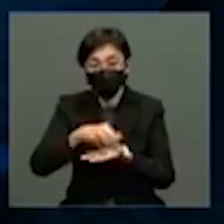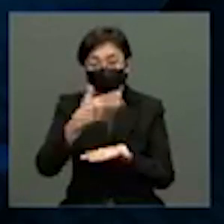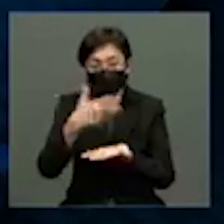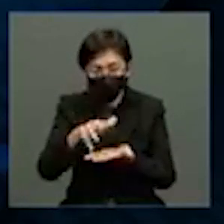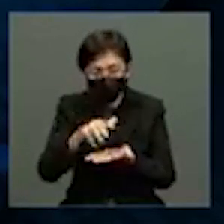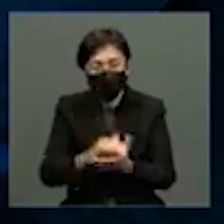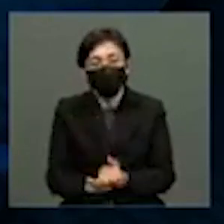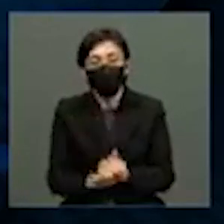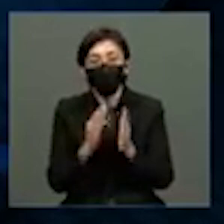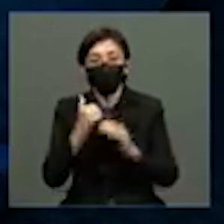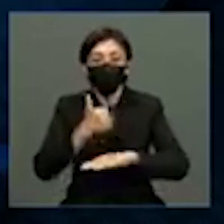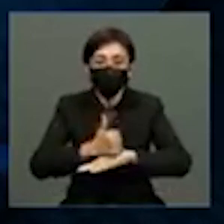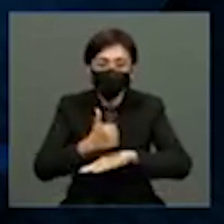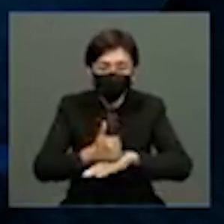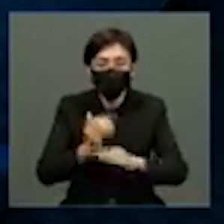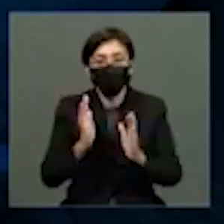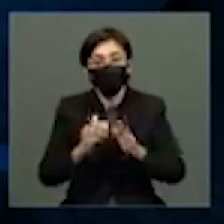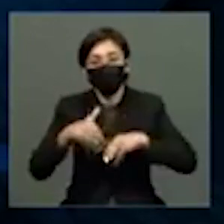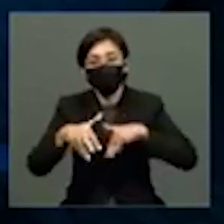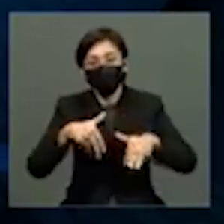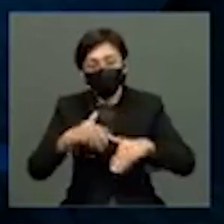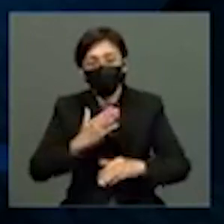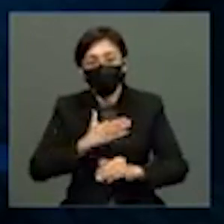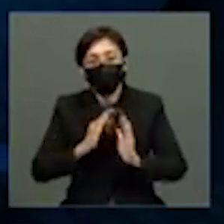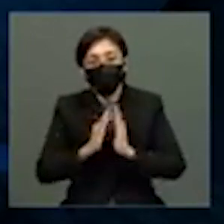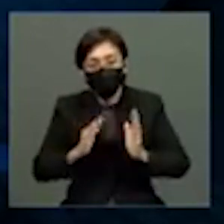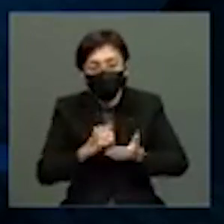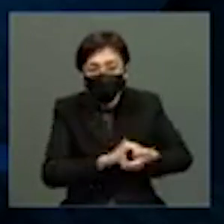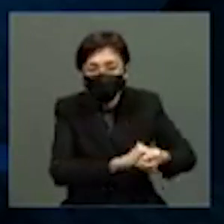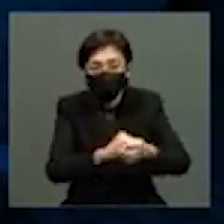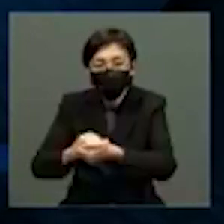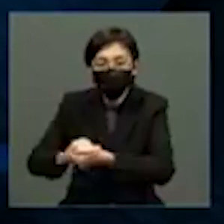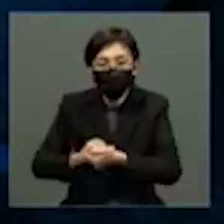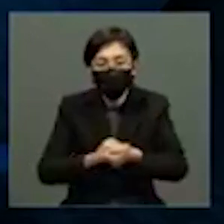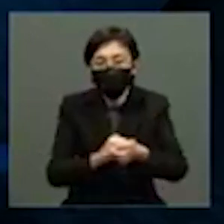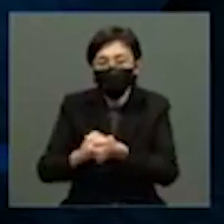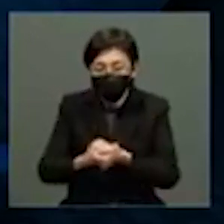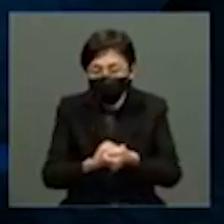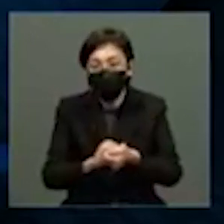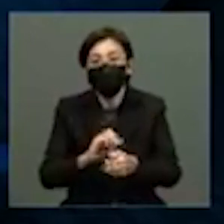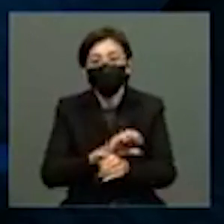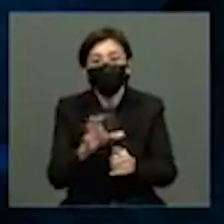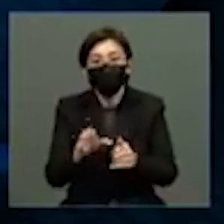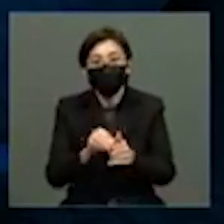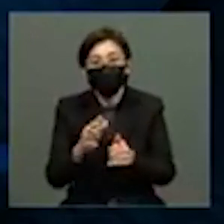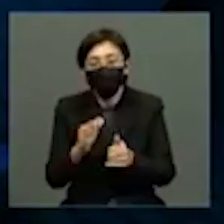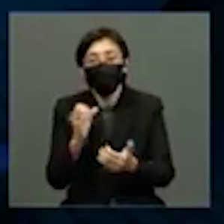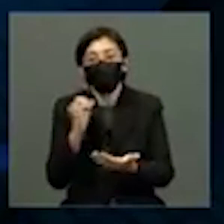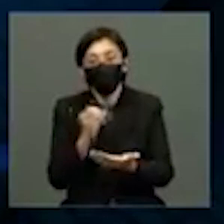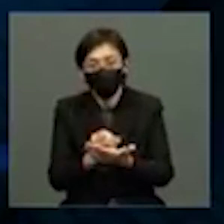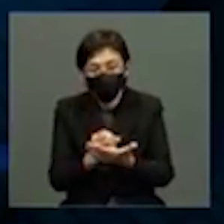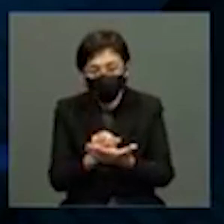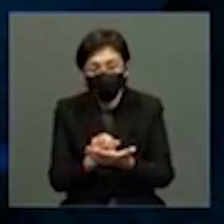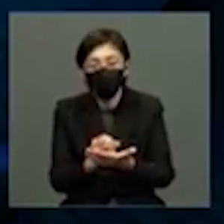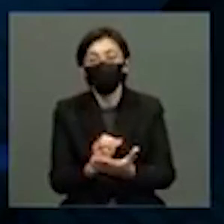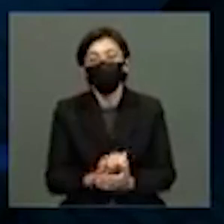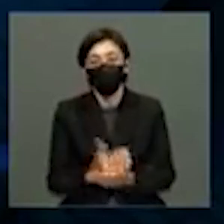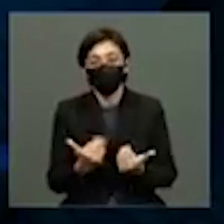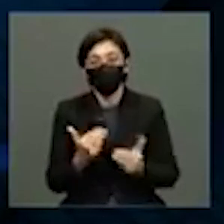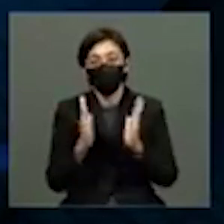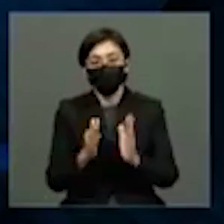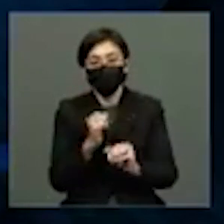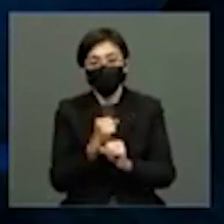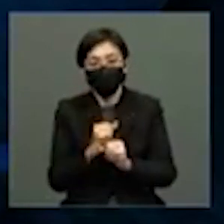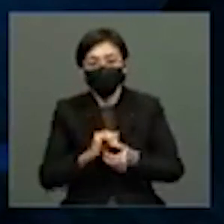ชนผู้บริหารต้องขอขอบพระคุณเป็นอย่างสูงนะครับที่ช่วยกันแล้วก็ทำให้ดียิ่งขึ้นดียิ่งขึ้นอันนี้ก็เป็นผลงานร่วมกันของ